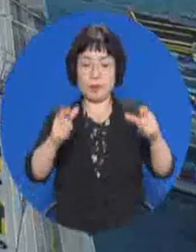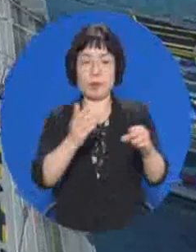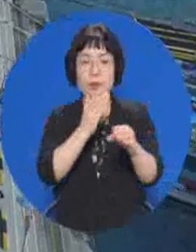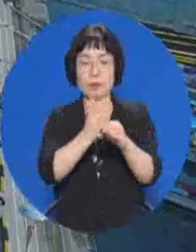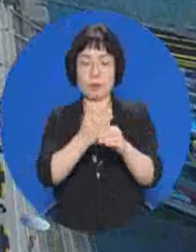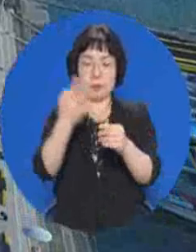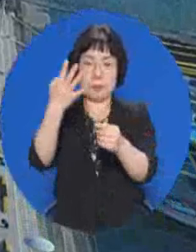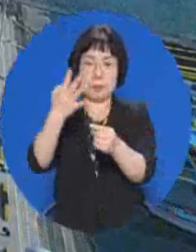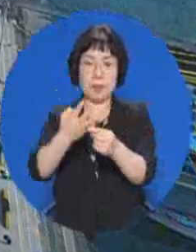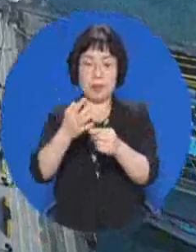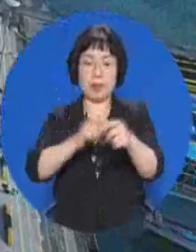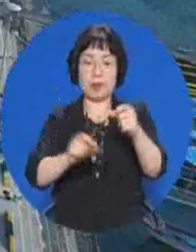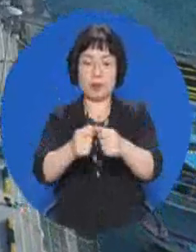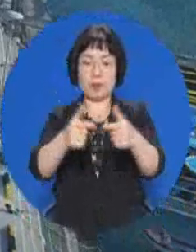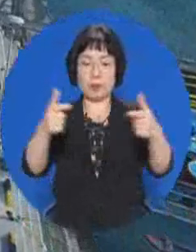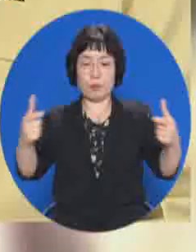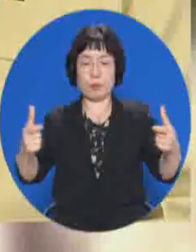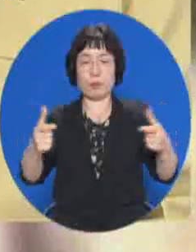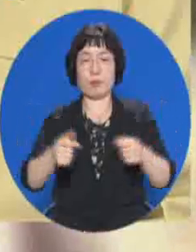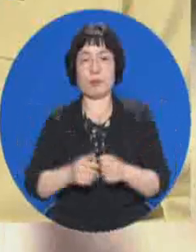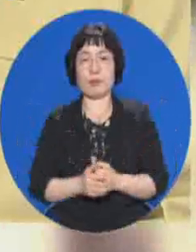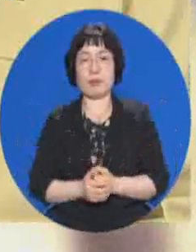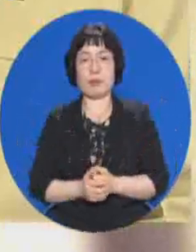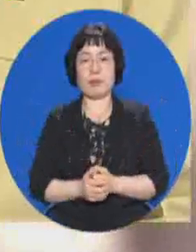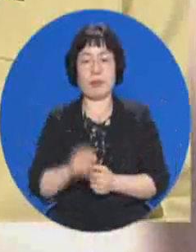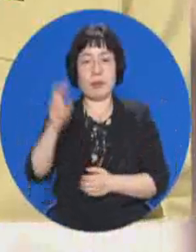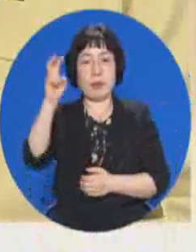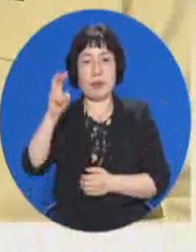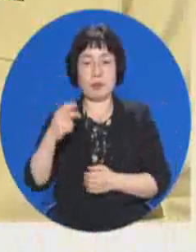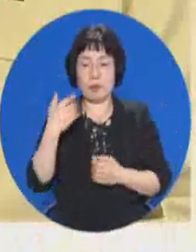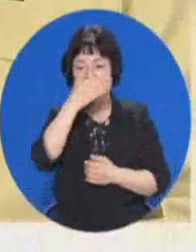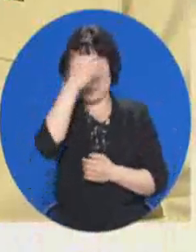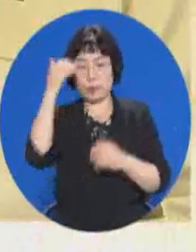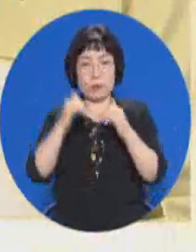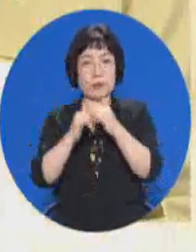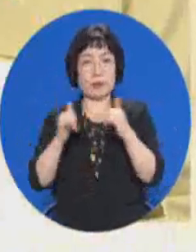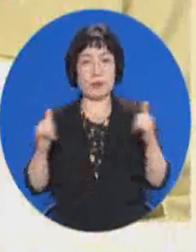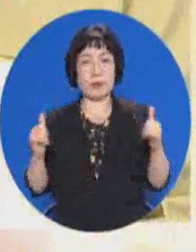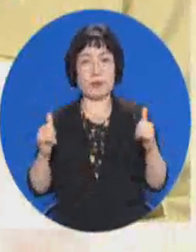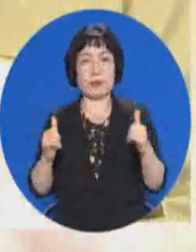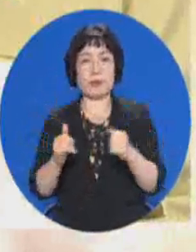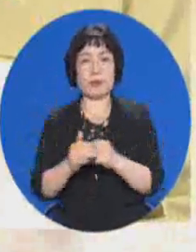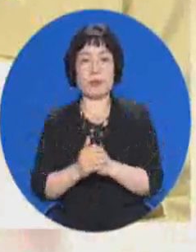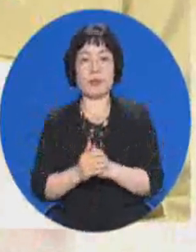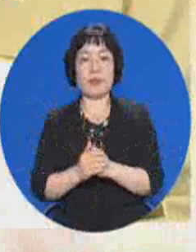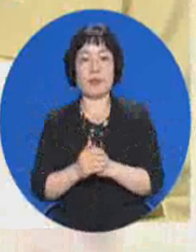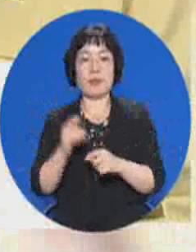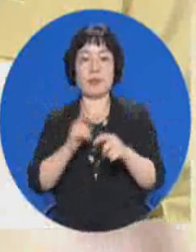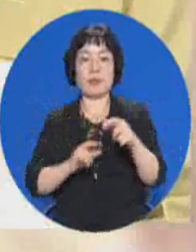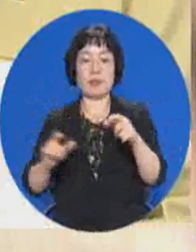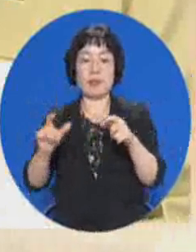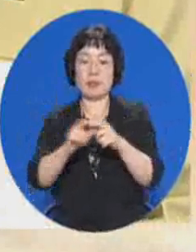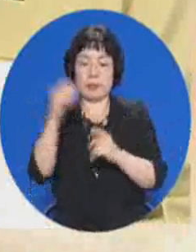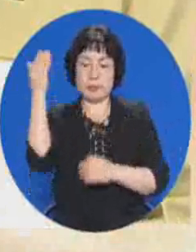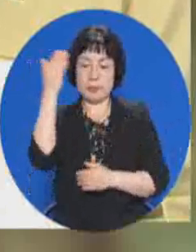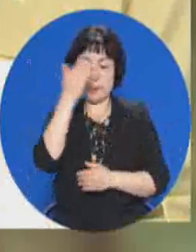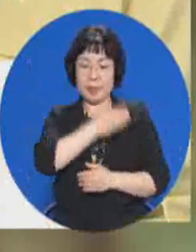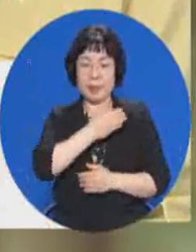네 번째로 증가폭이 컸습니다. 아무래도 관광객들이 좀